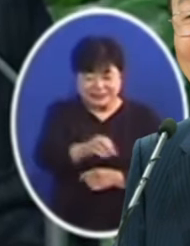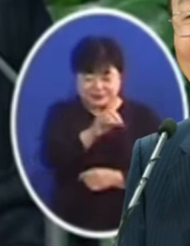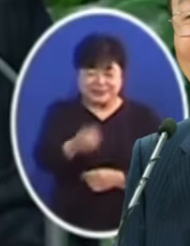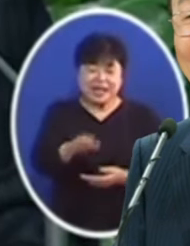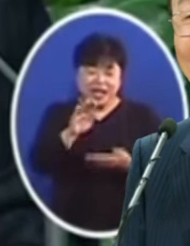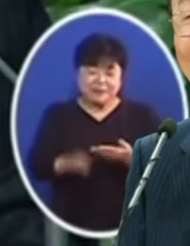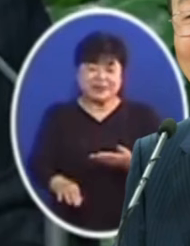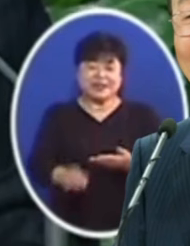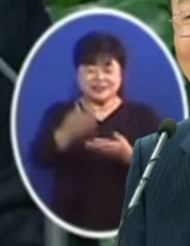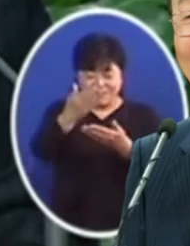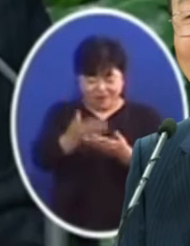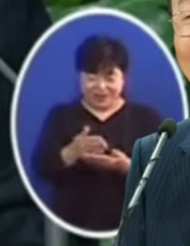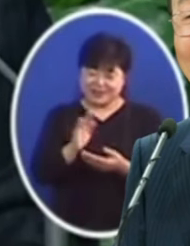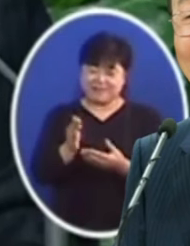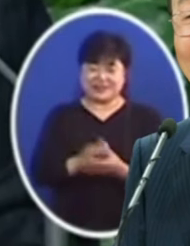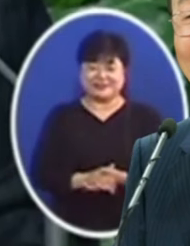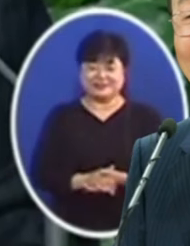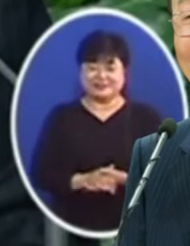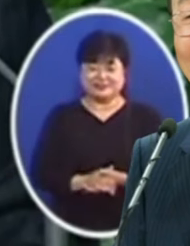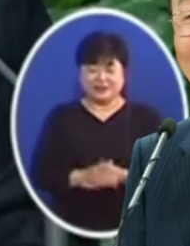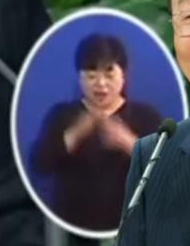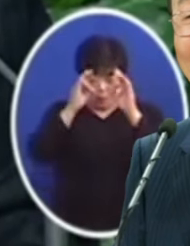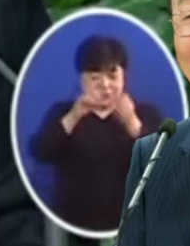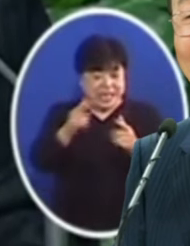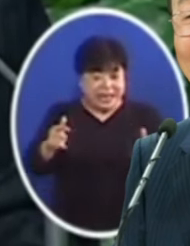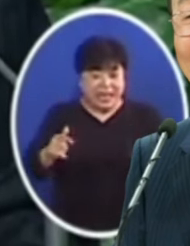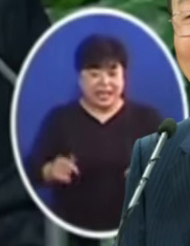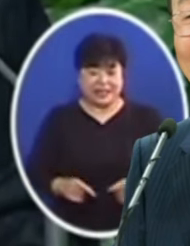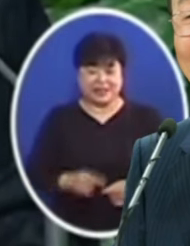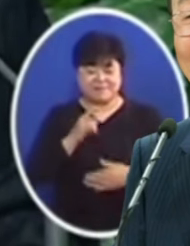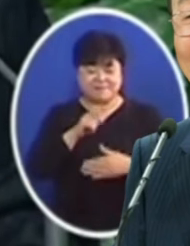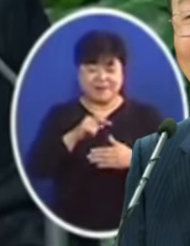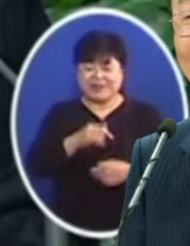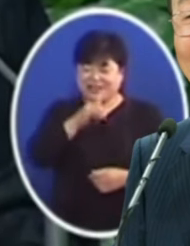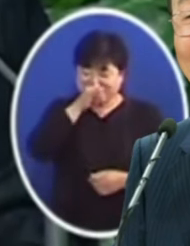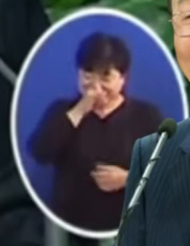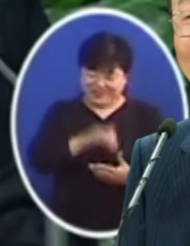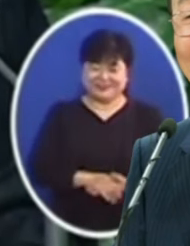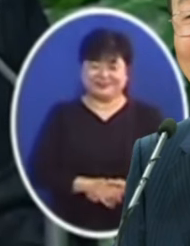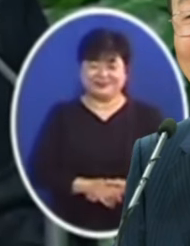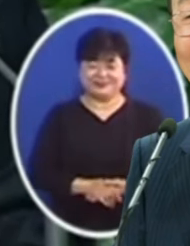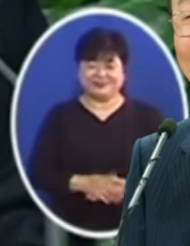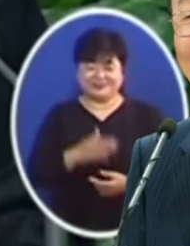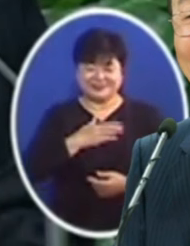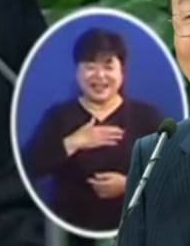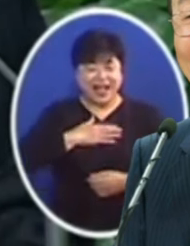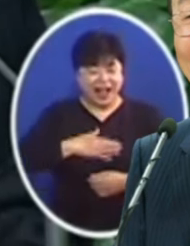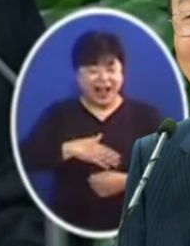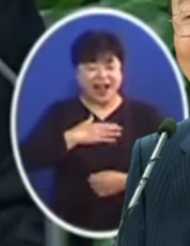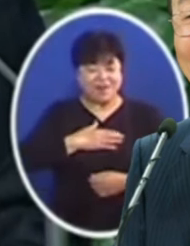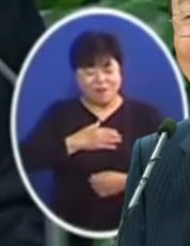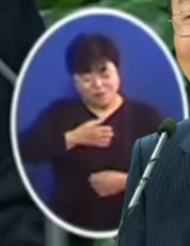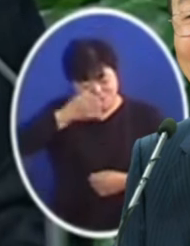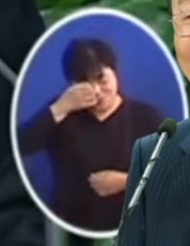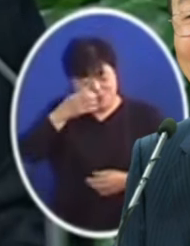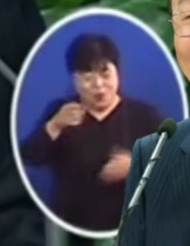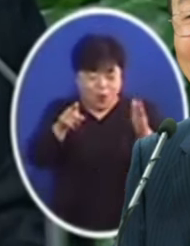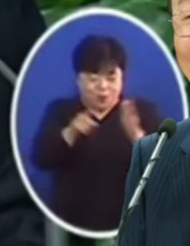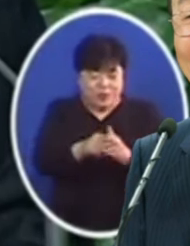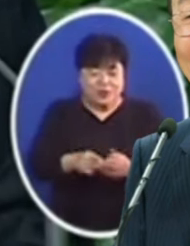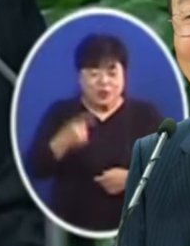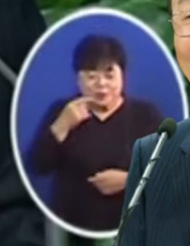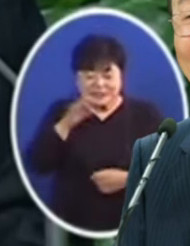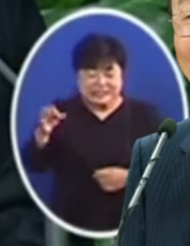밑에서 얻은 보배인 것입니다. 눈에 안 보여도 이 보배가 내 마음속에 있어서 이를 내가 알고 꿈꾸고 믿고